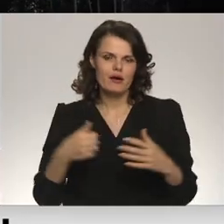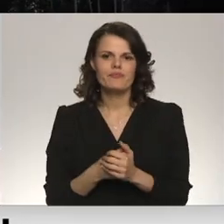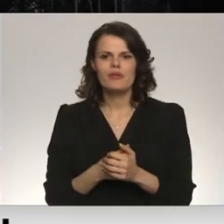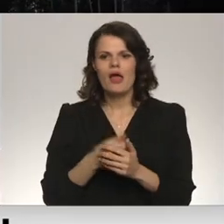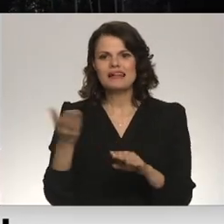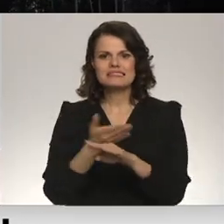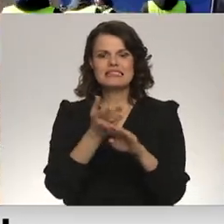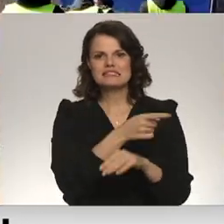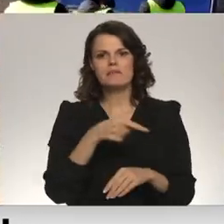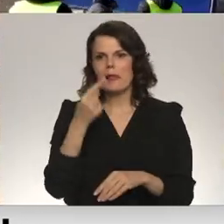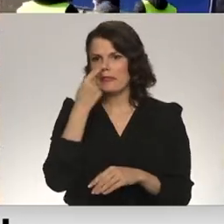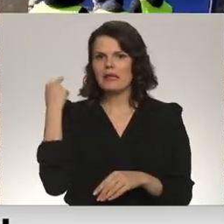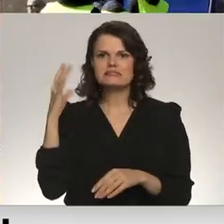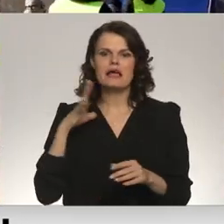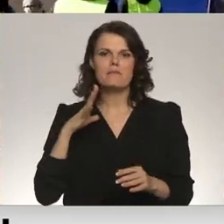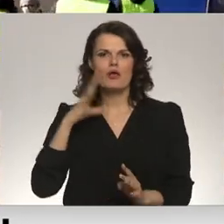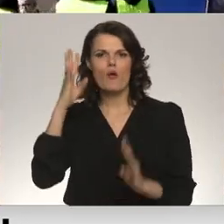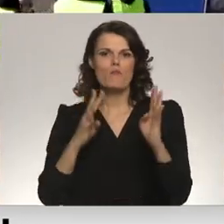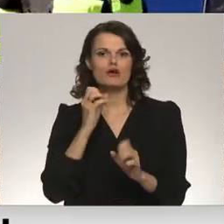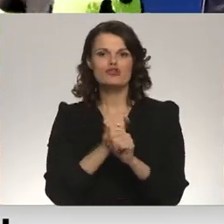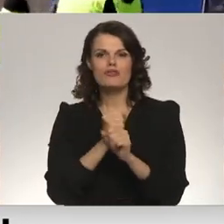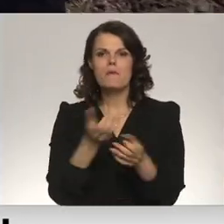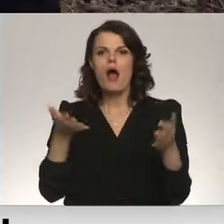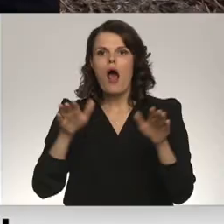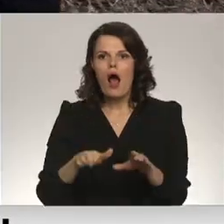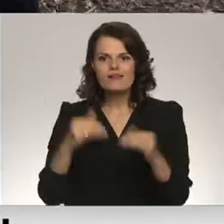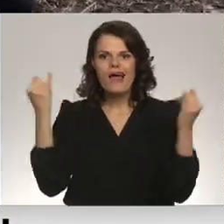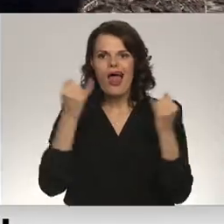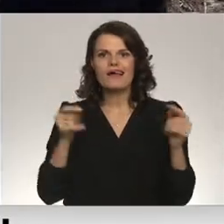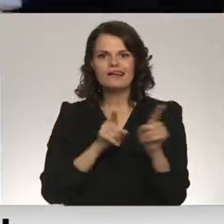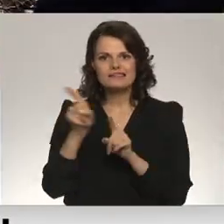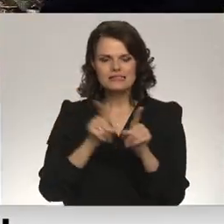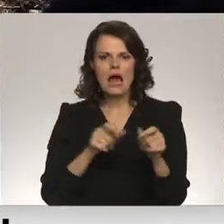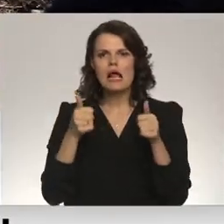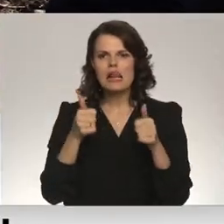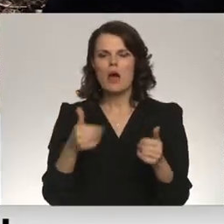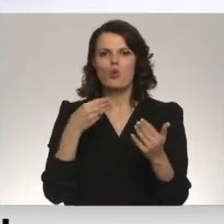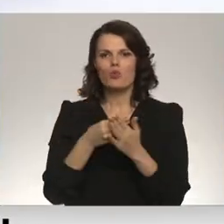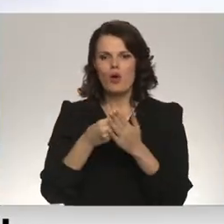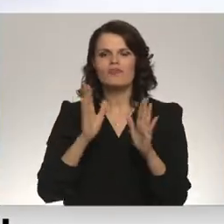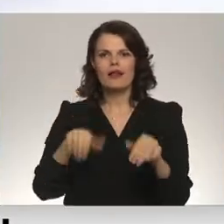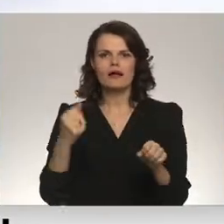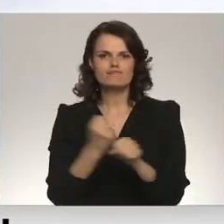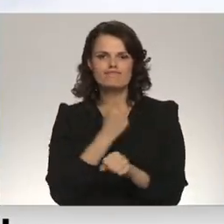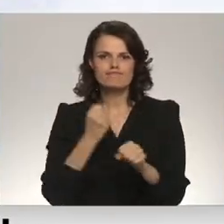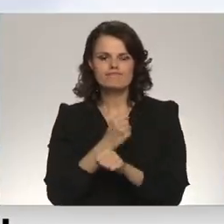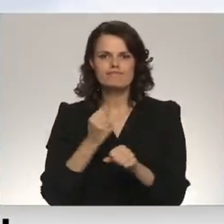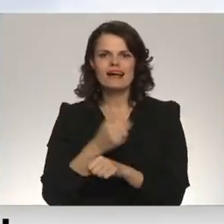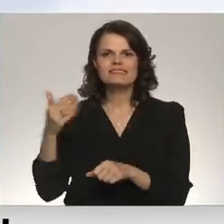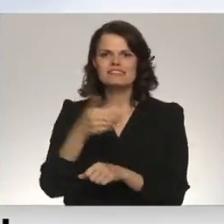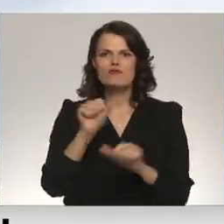Cirsmā nesen notika mežestrāde. Pāri palikušie egļu zari noder, lai izgatavotu zivju mākslīgās nārsta